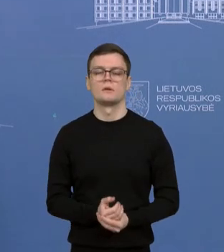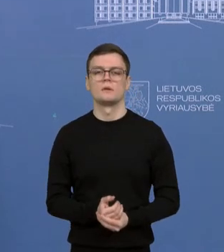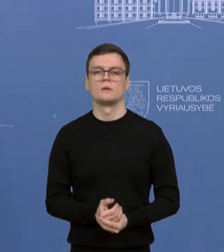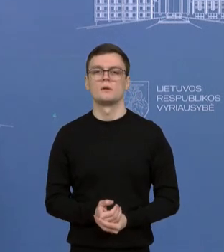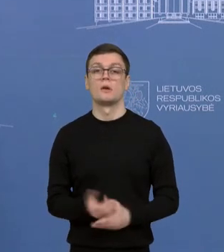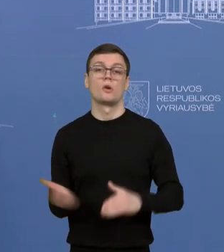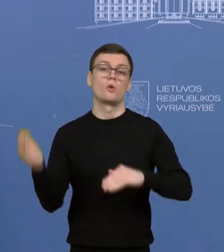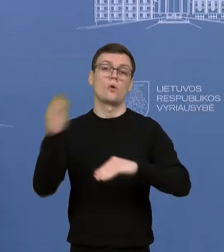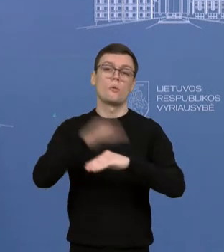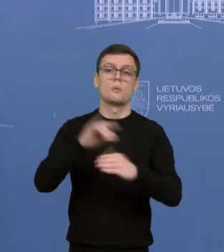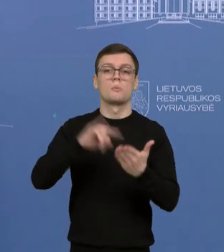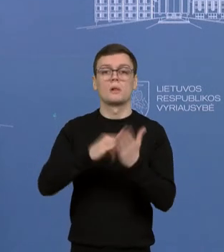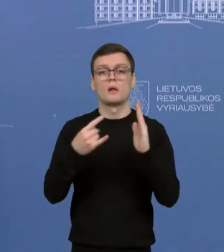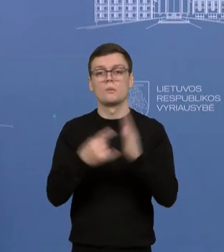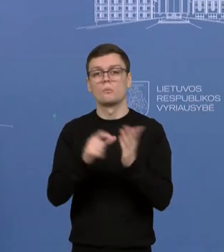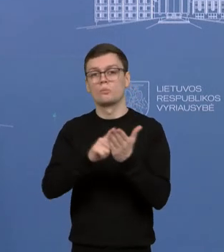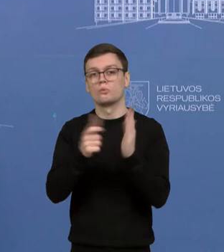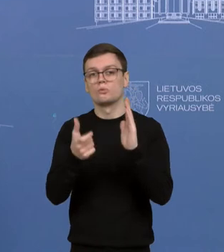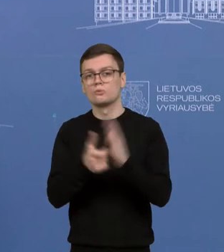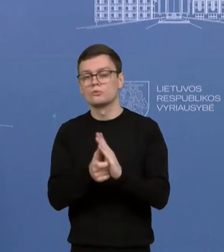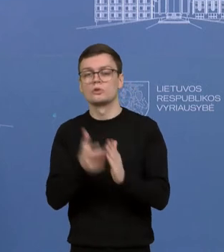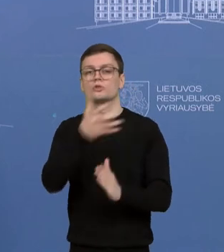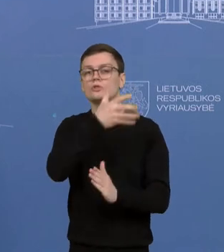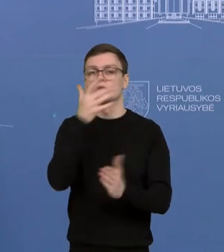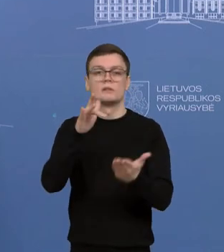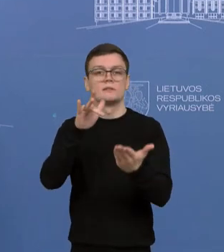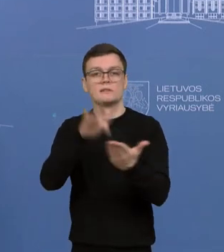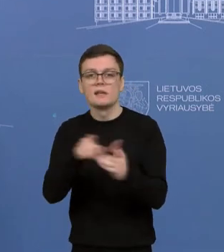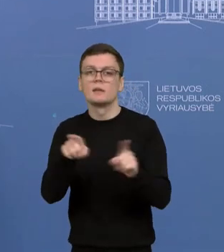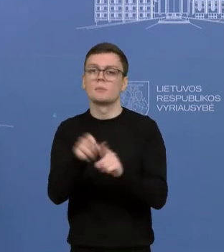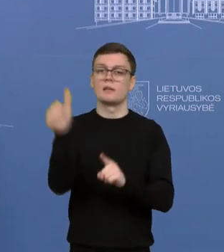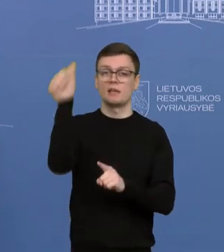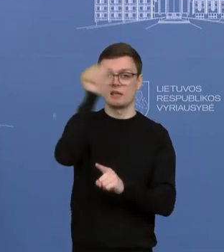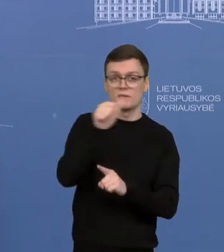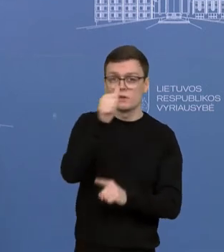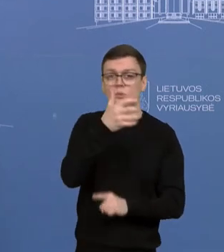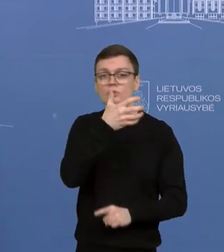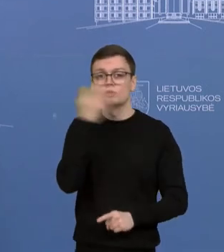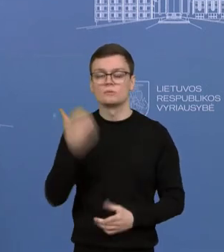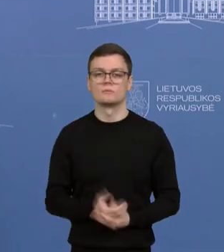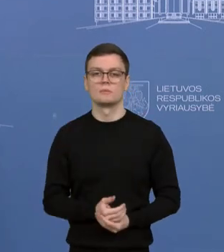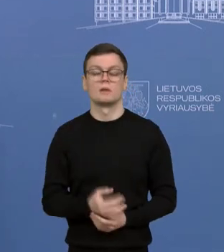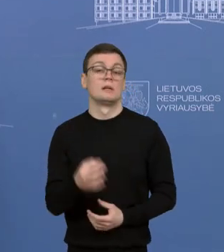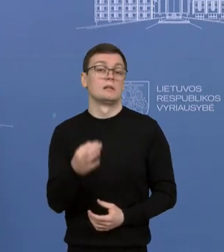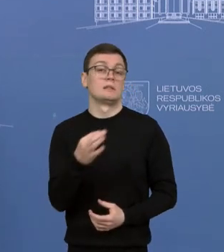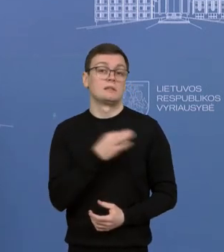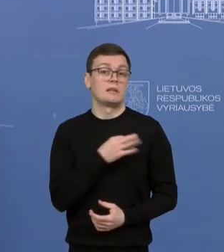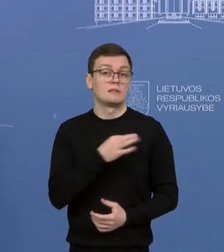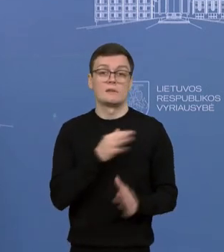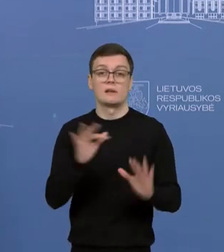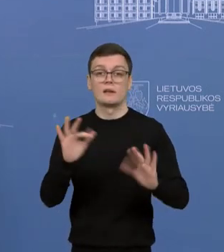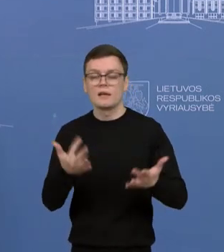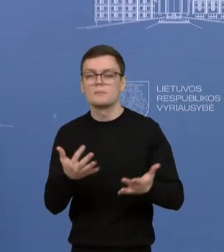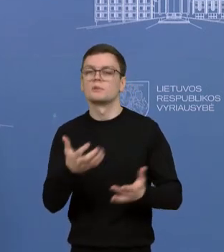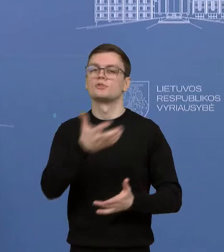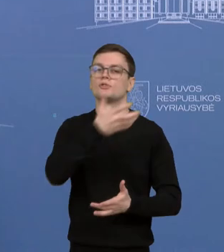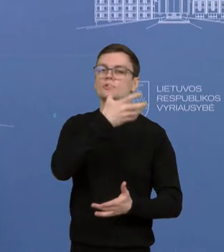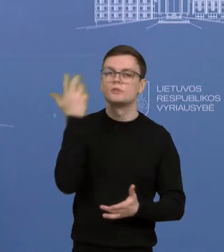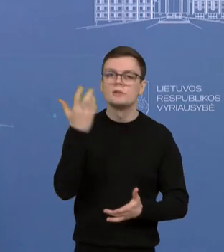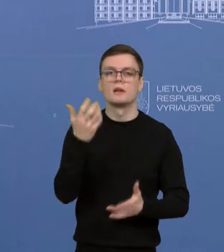kompensacijos už būsto šildymą centralizuotam ir individualiam šildymui, nepriklausomai nuo šildymo būdo,